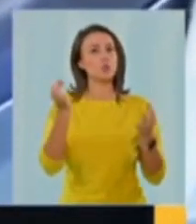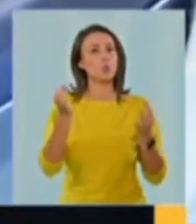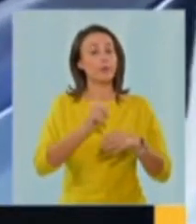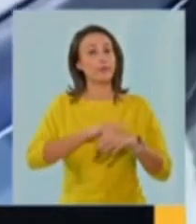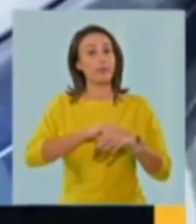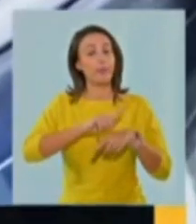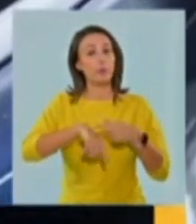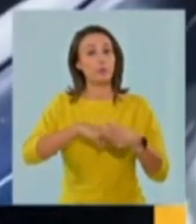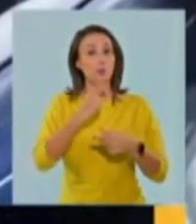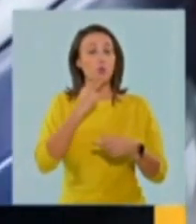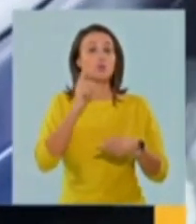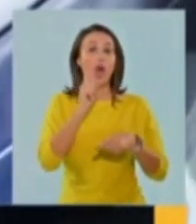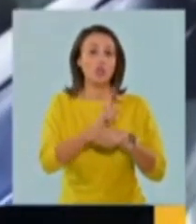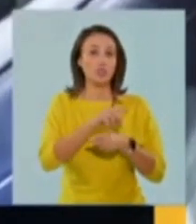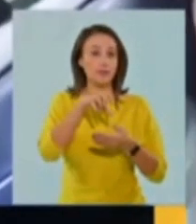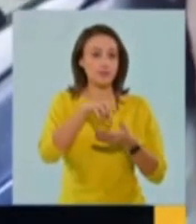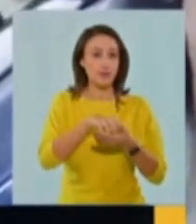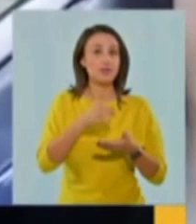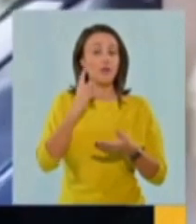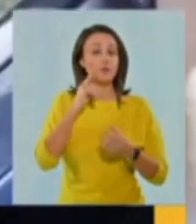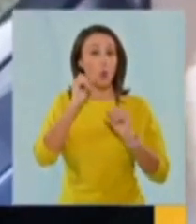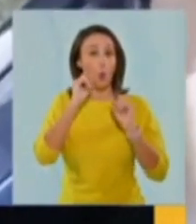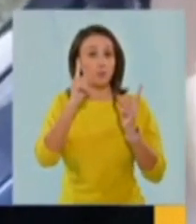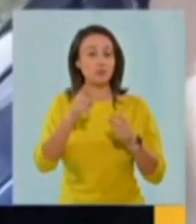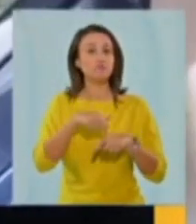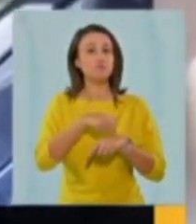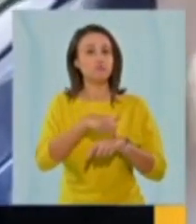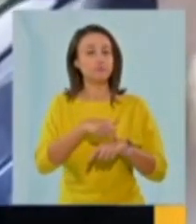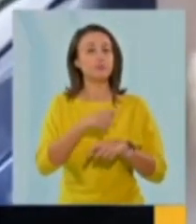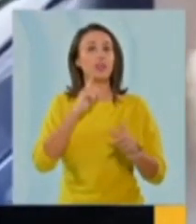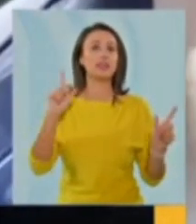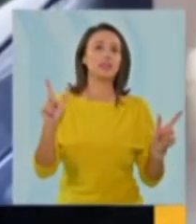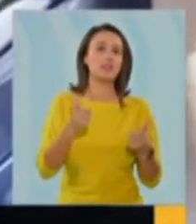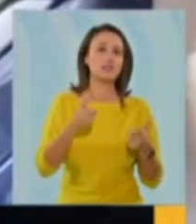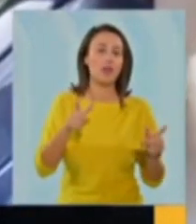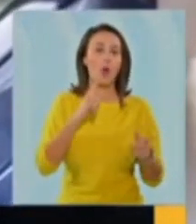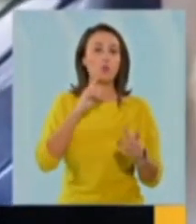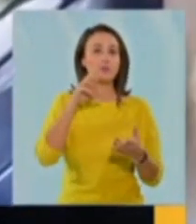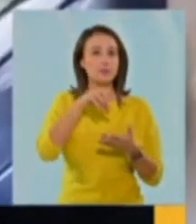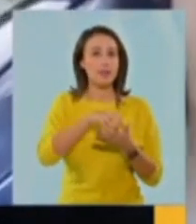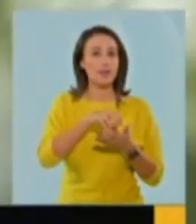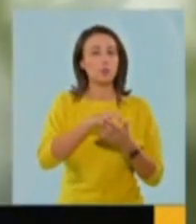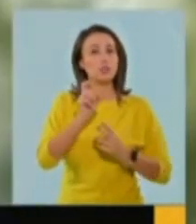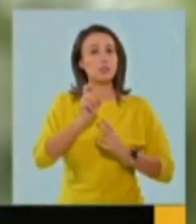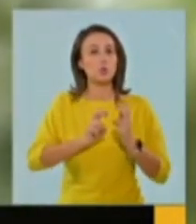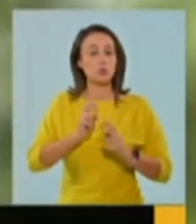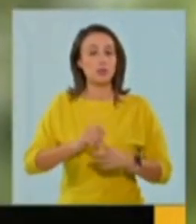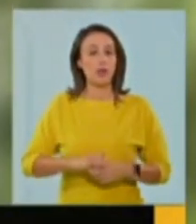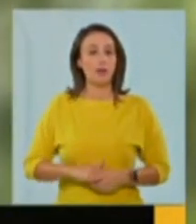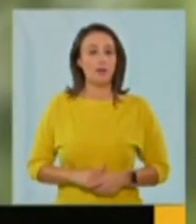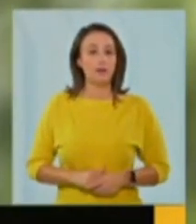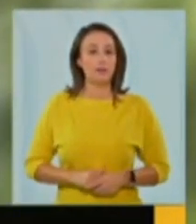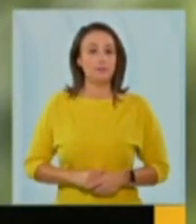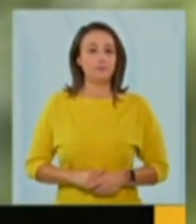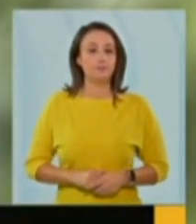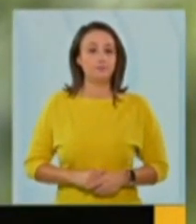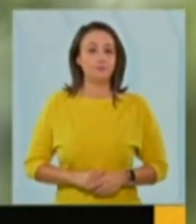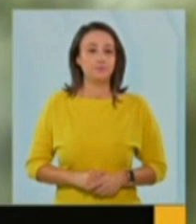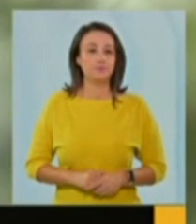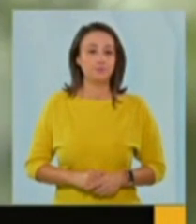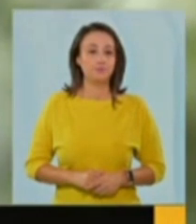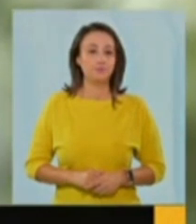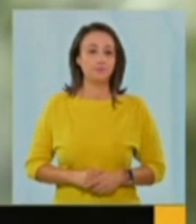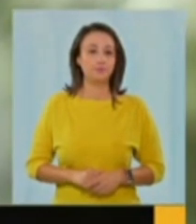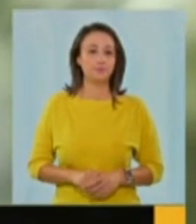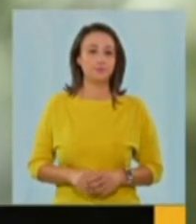ce polițiștii din aceeași secție au fost surprinși în timp ce se distrau chiar în sediul instituției. Dacă vrei să înțelegi ceva, eu